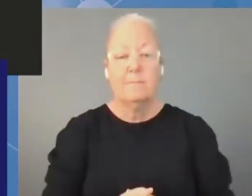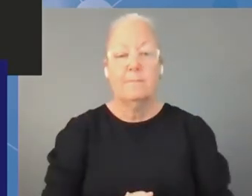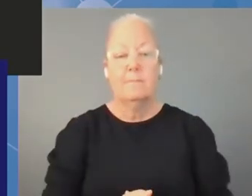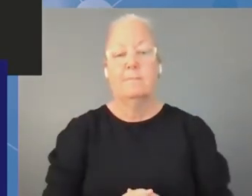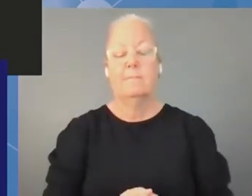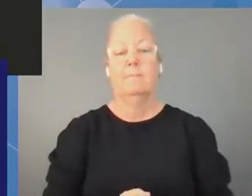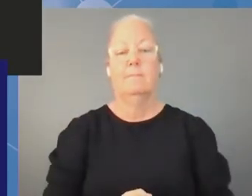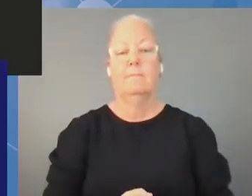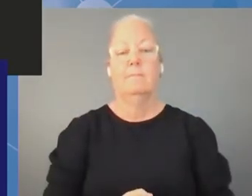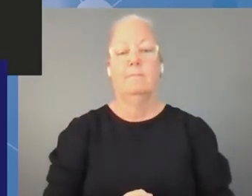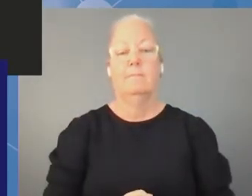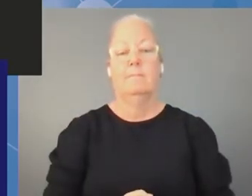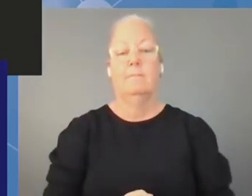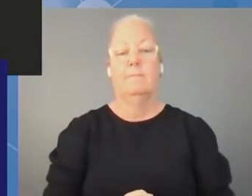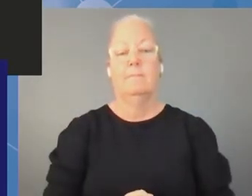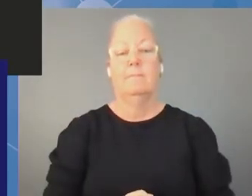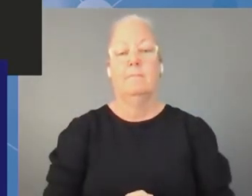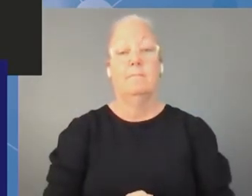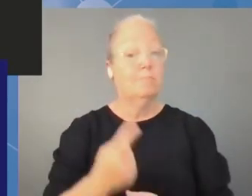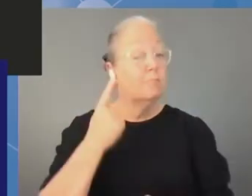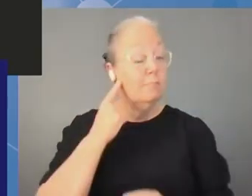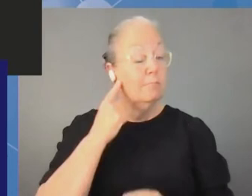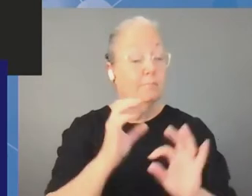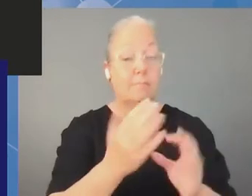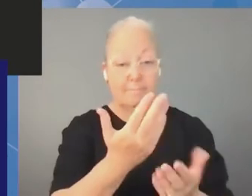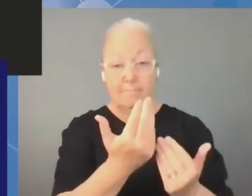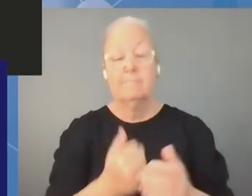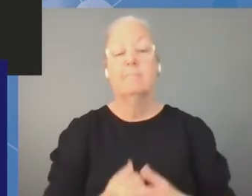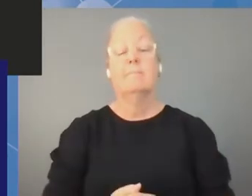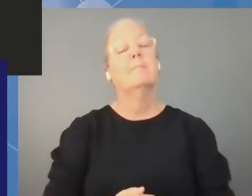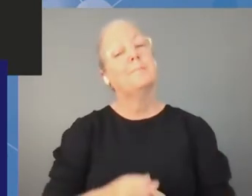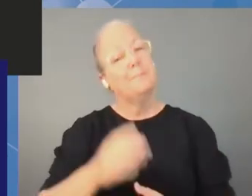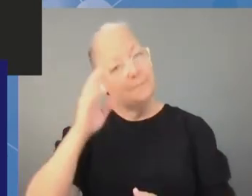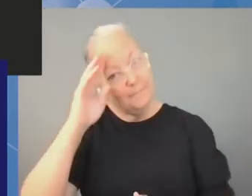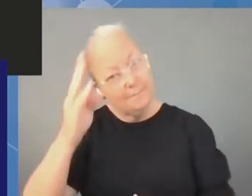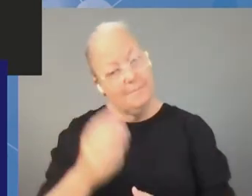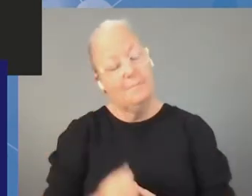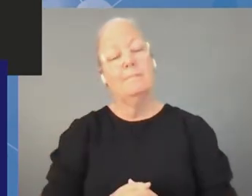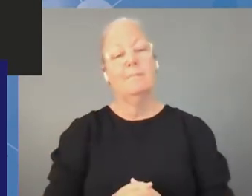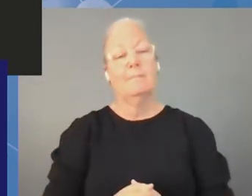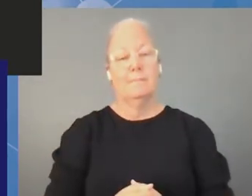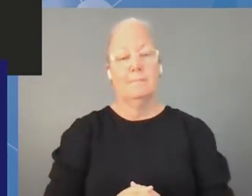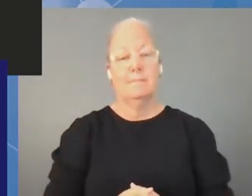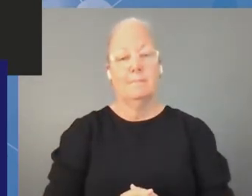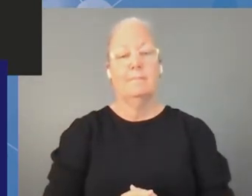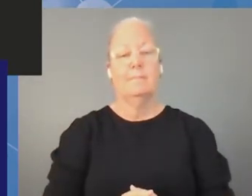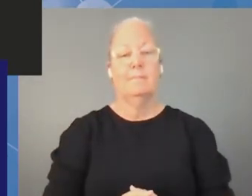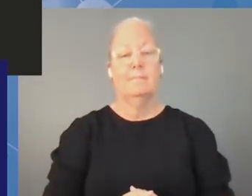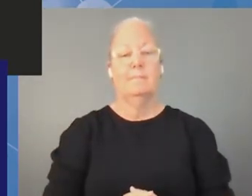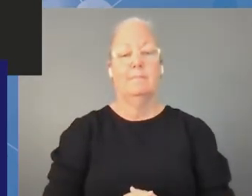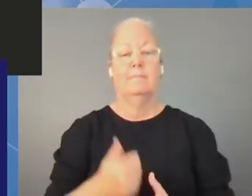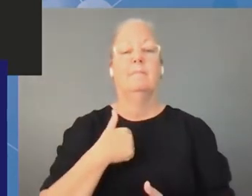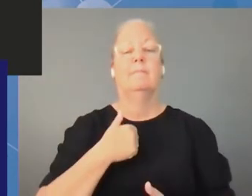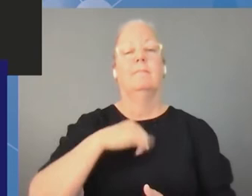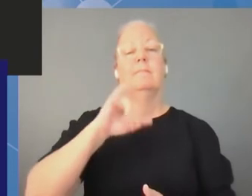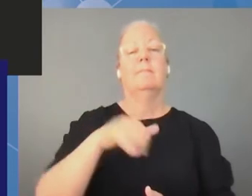你们好。 Yes, we can hear you. Okay. 我们听见你的声音。 Hello, everyone. And this is Jorge. 各位好。